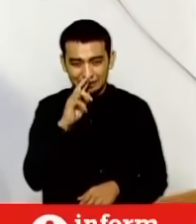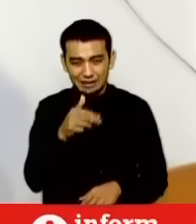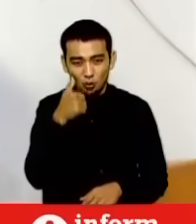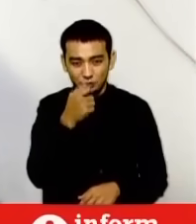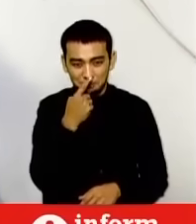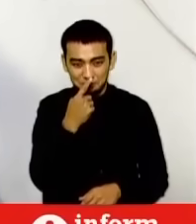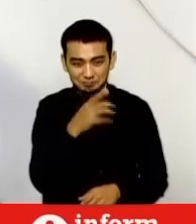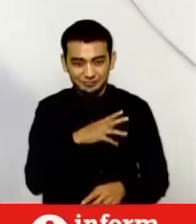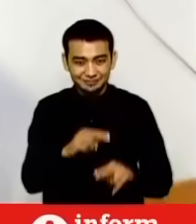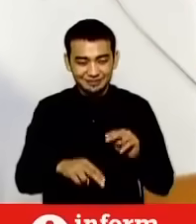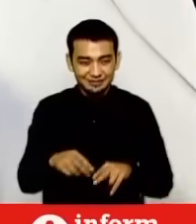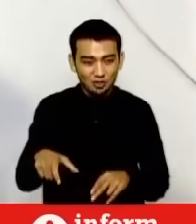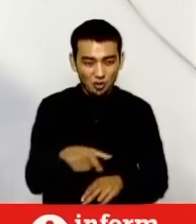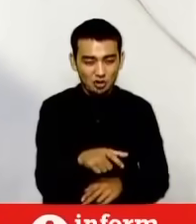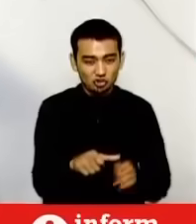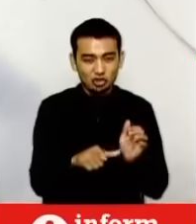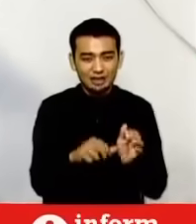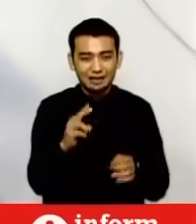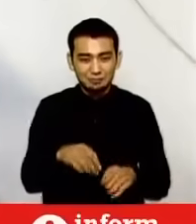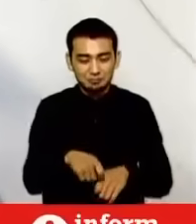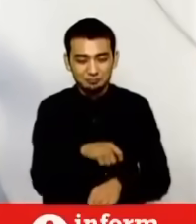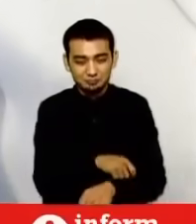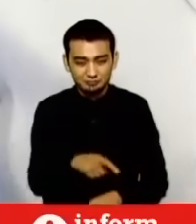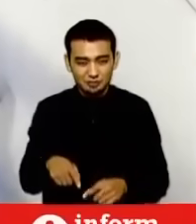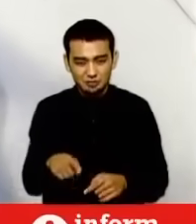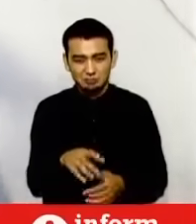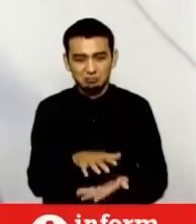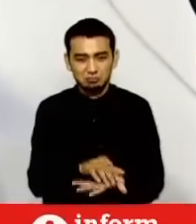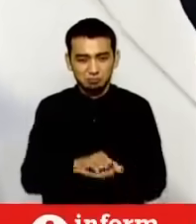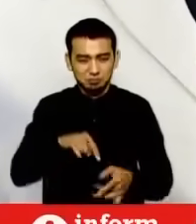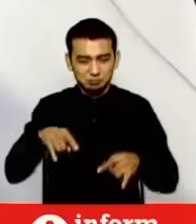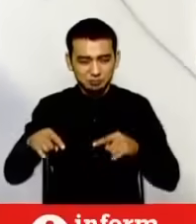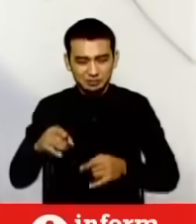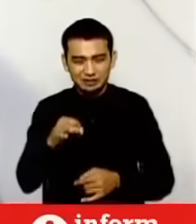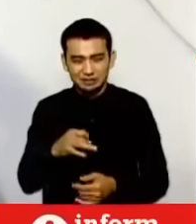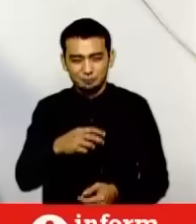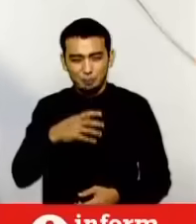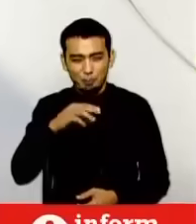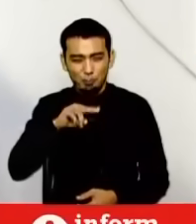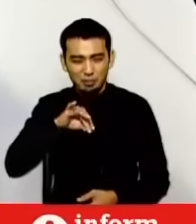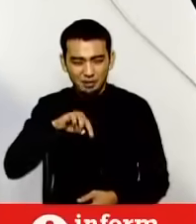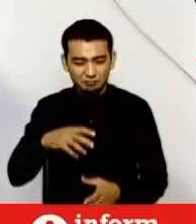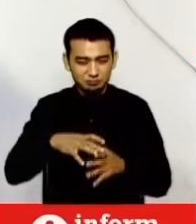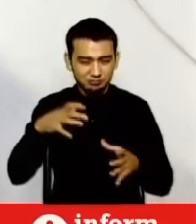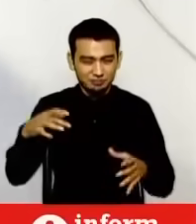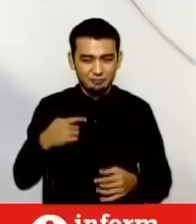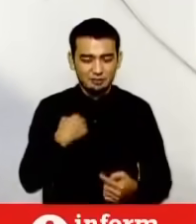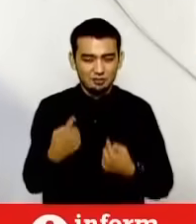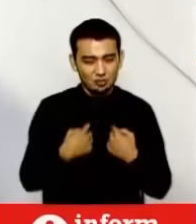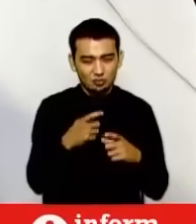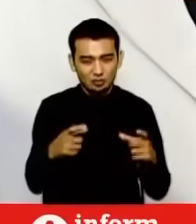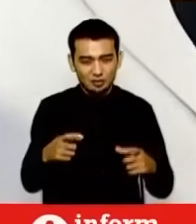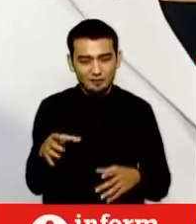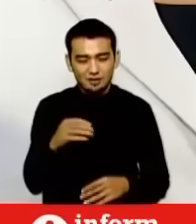ауылға дейінгі 6 шақырымды жарамсыз еткен. Шаң тозаңнан көз ашпаймыз, жол азабында әбден тарттық дейді амал